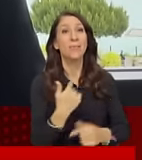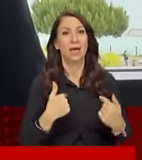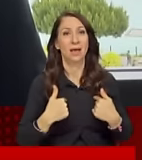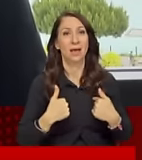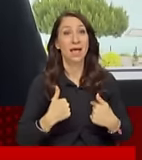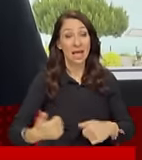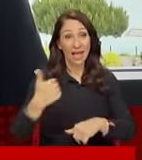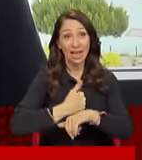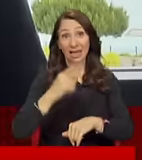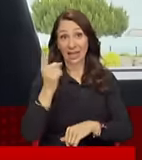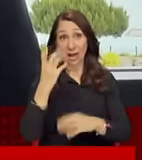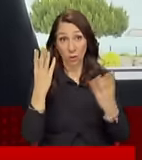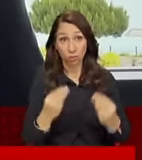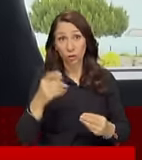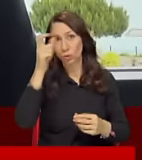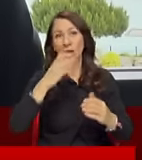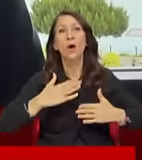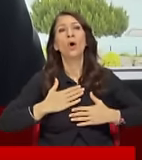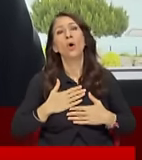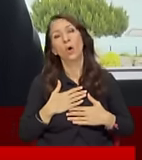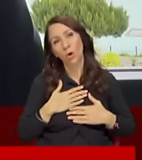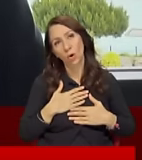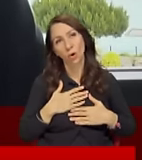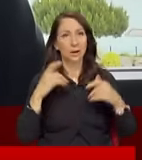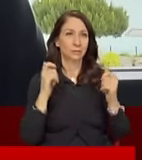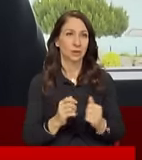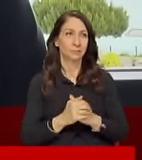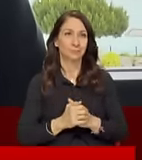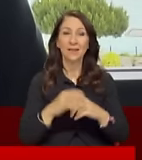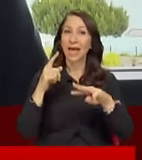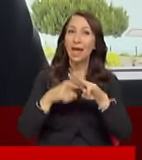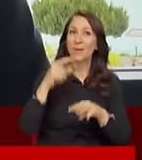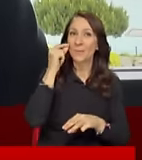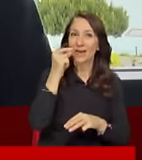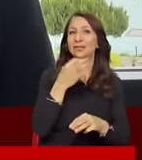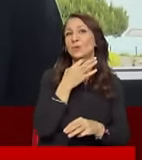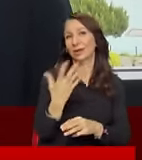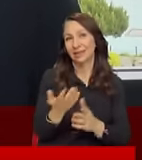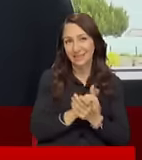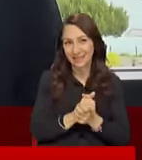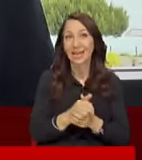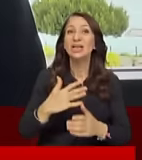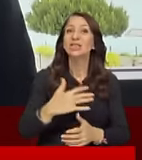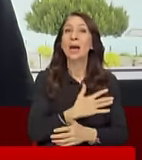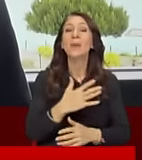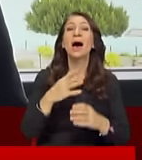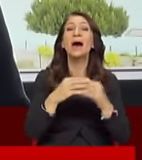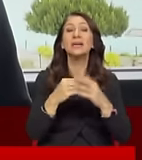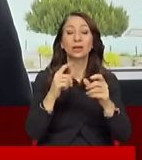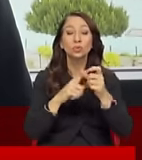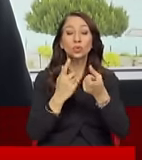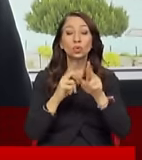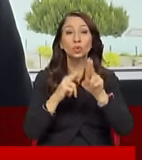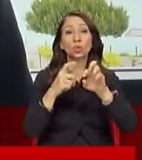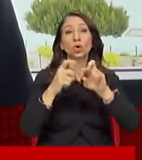Partisi iktidar olacak. Türkiye rahat bir nefes alacak. Emrah Bey, Emrah Kozay, teşekkür ederiz. Cumhuriyet Halk Partisi Adana